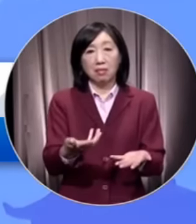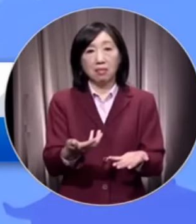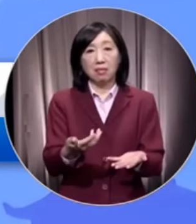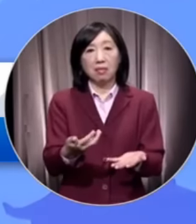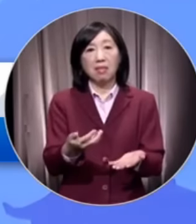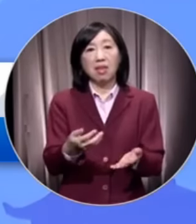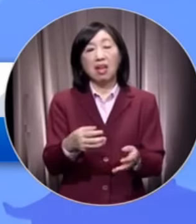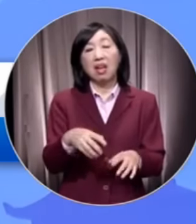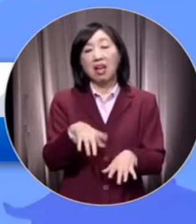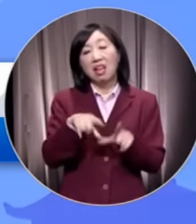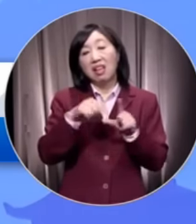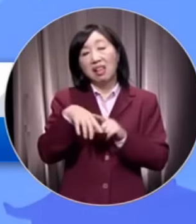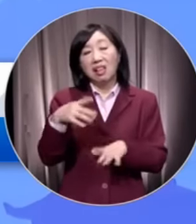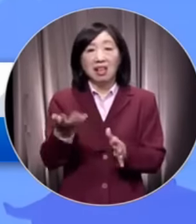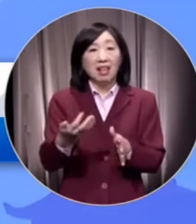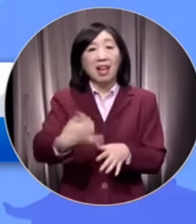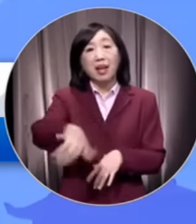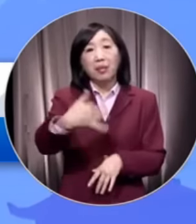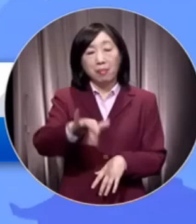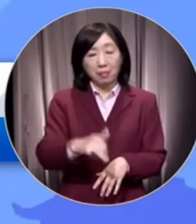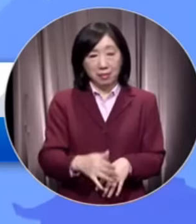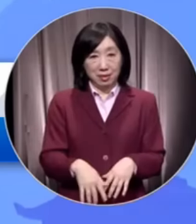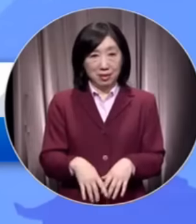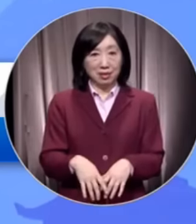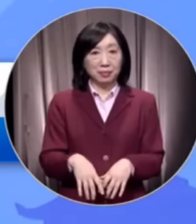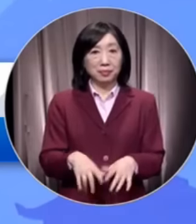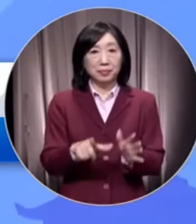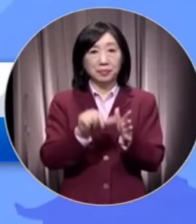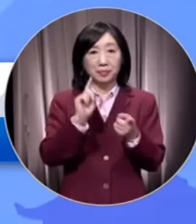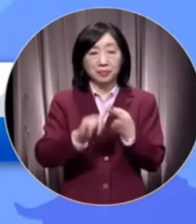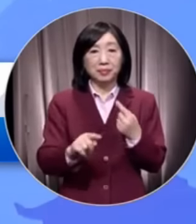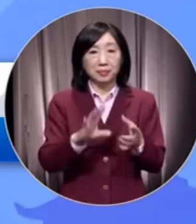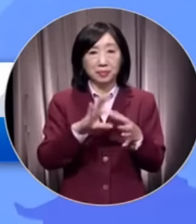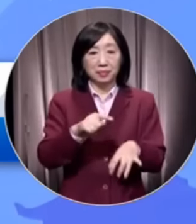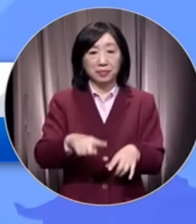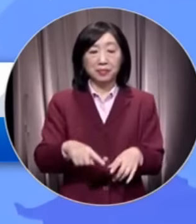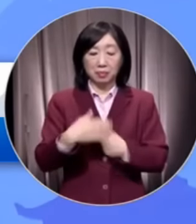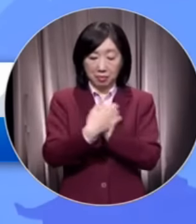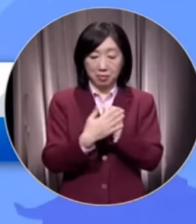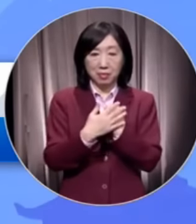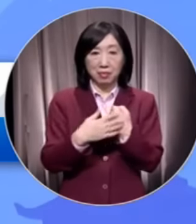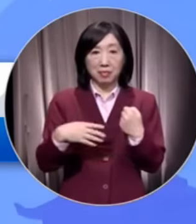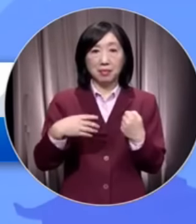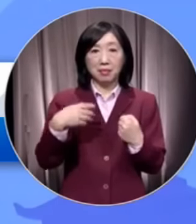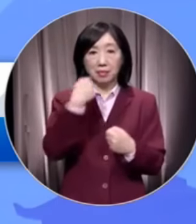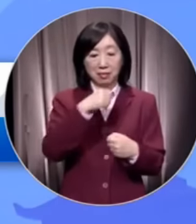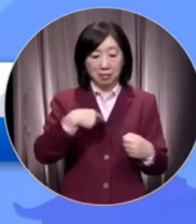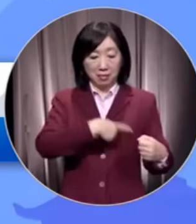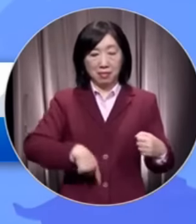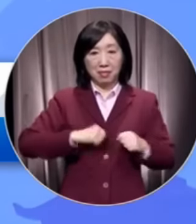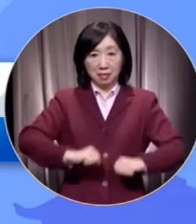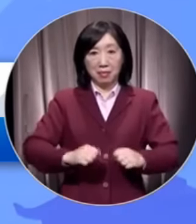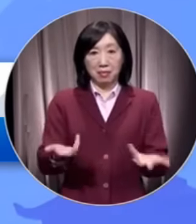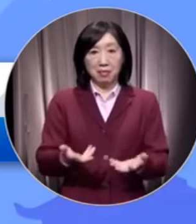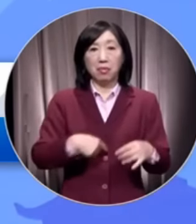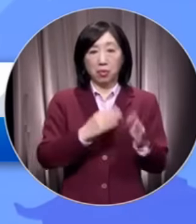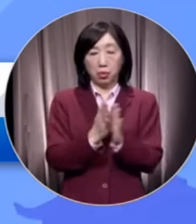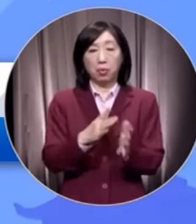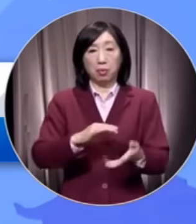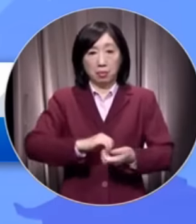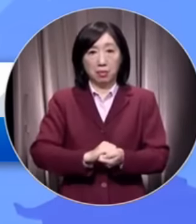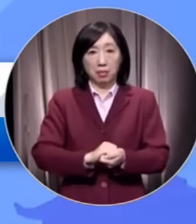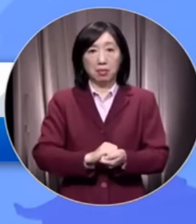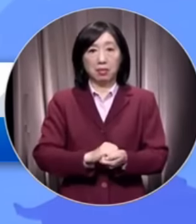言之过早，而且我也说过，维护国人健康的基本立场我不会退让，猪农的利益我也绝